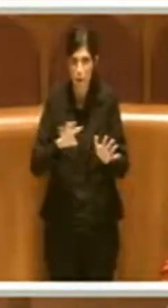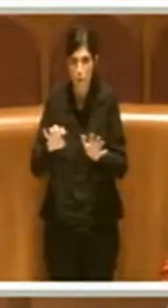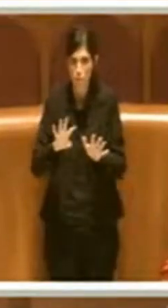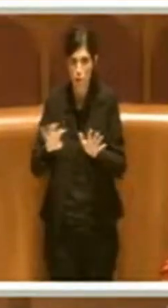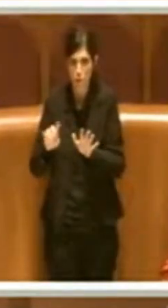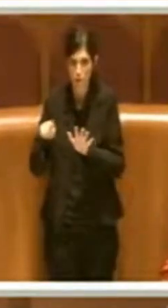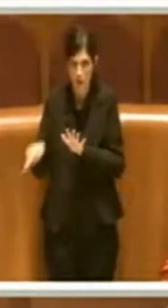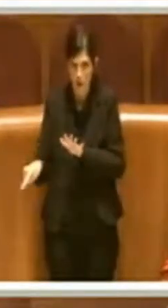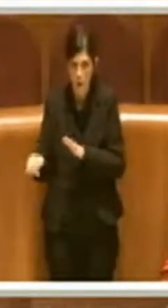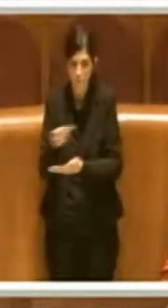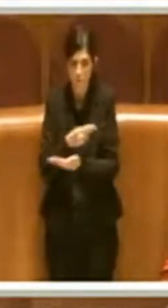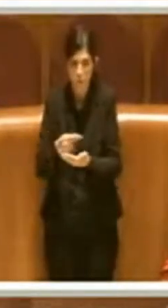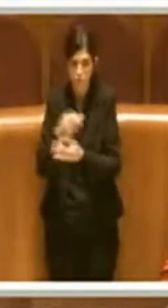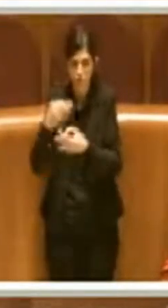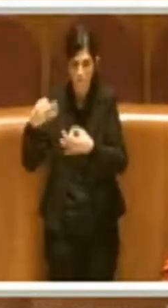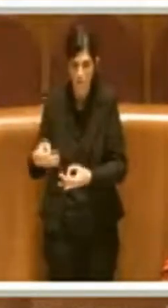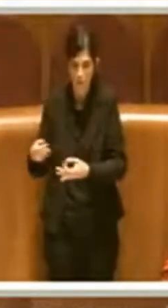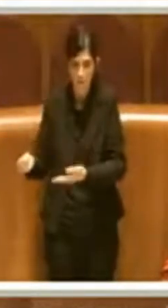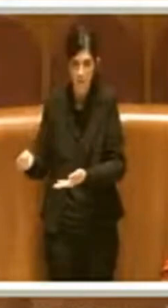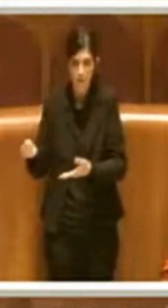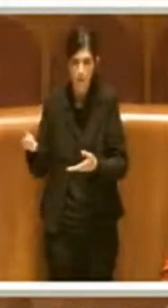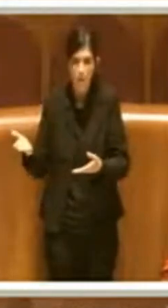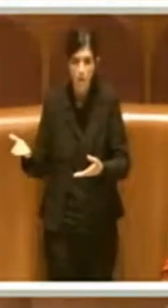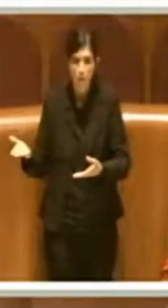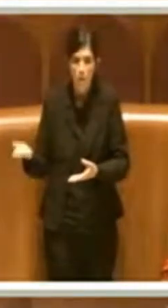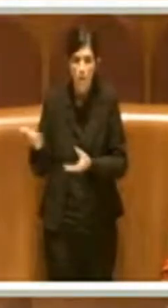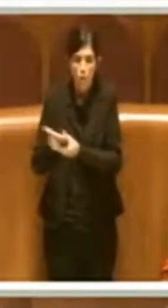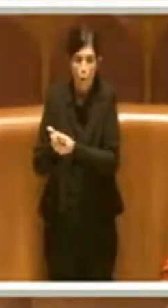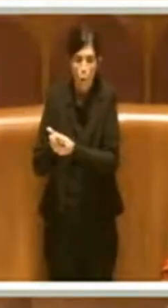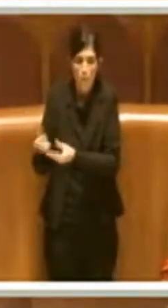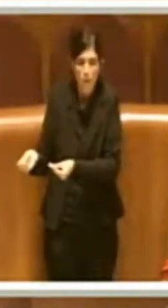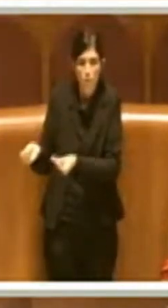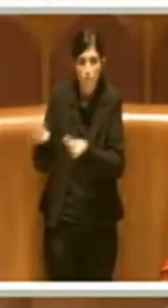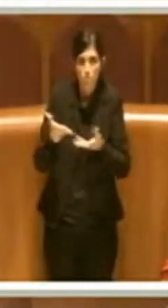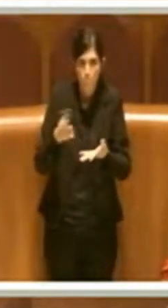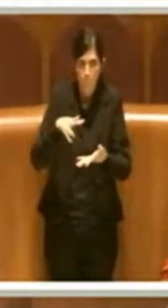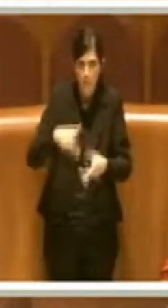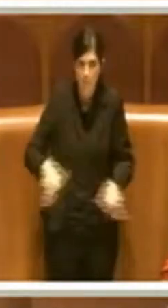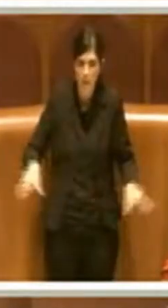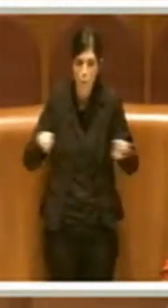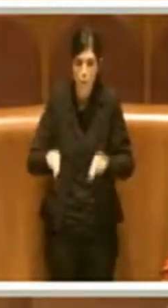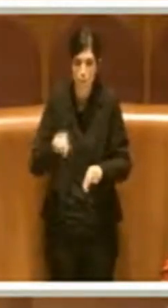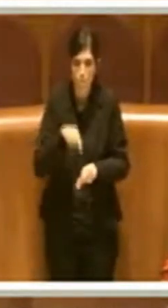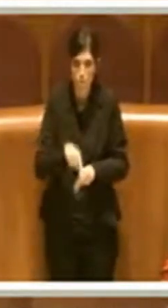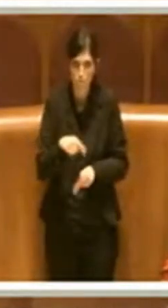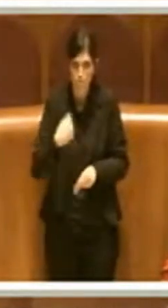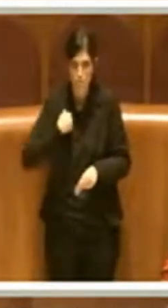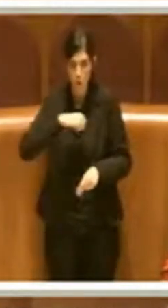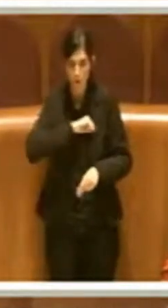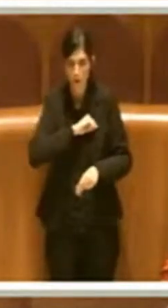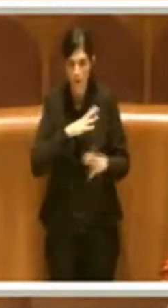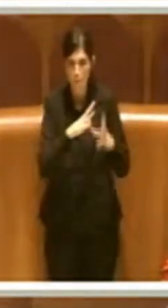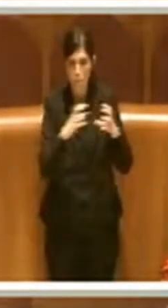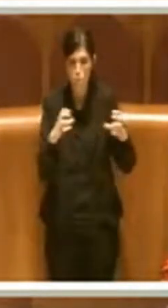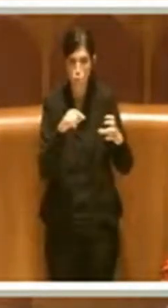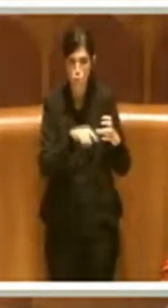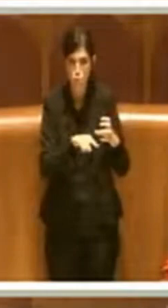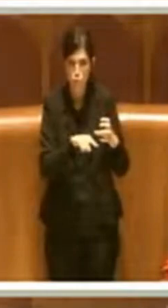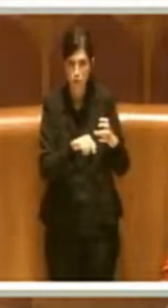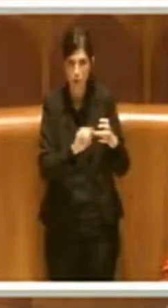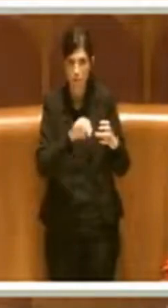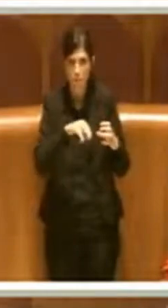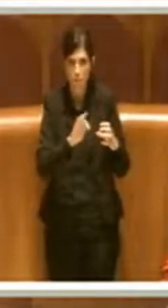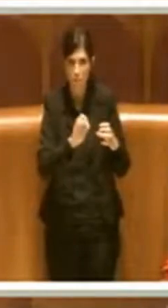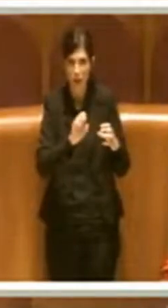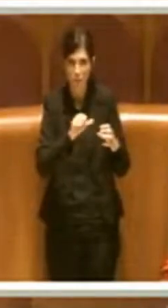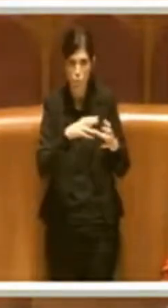un progetto definitivo. Ovviamente crediamo nella bontà di questa infrastruttura e quindi, a cominciare dai primi mesi dell'anno